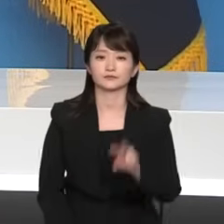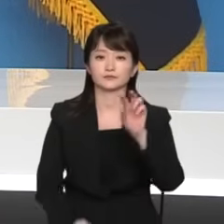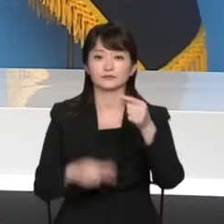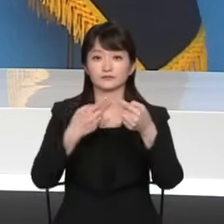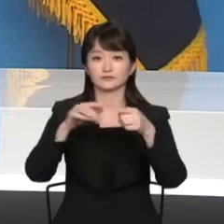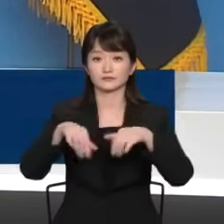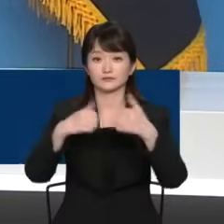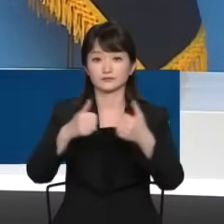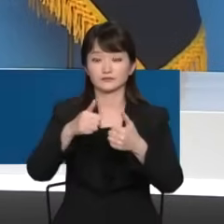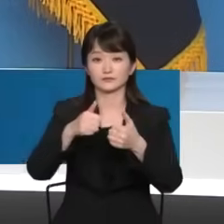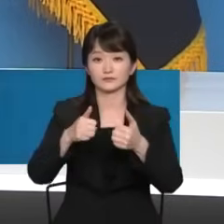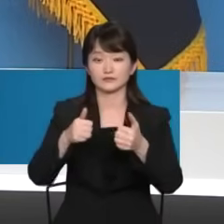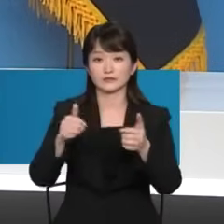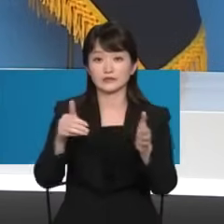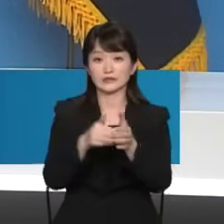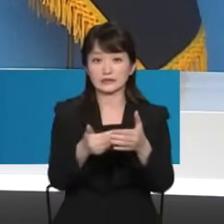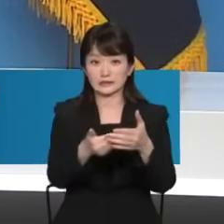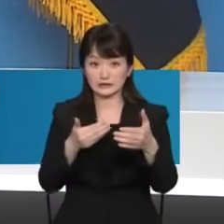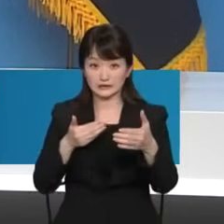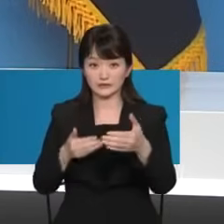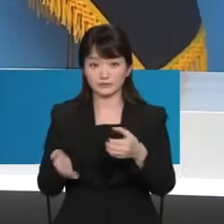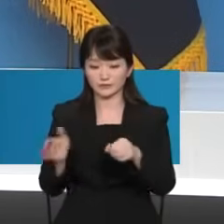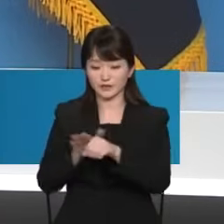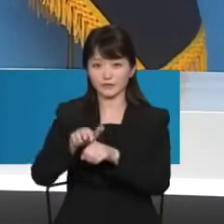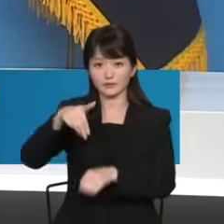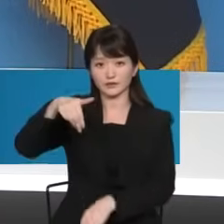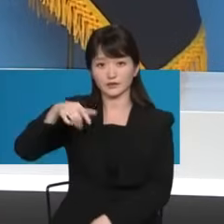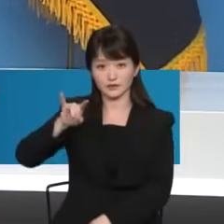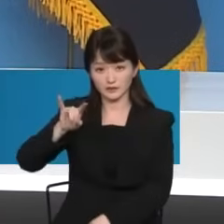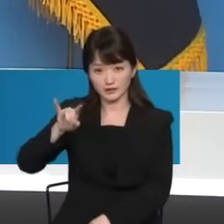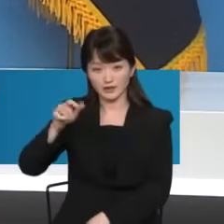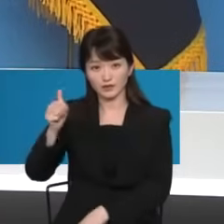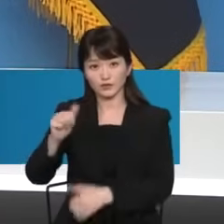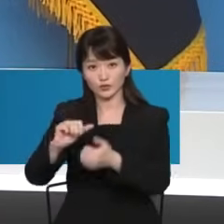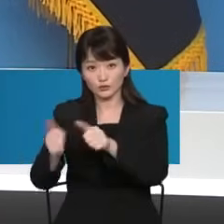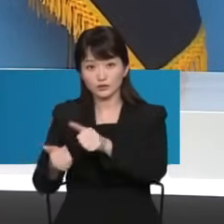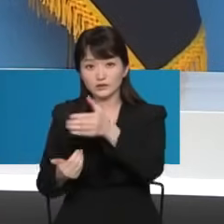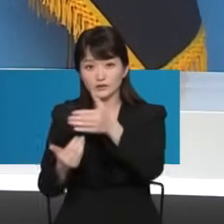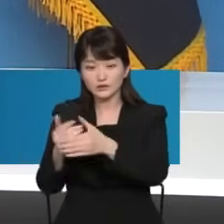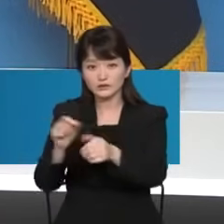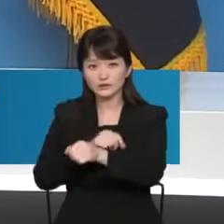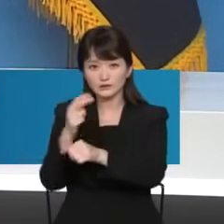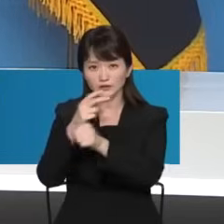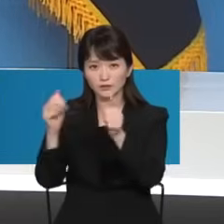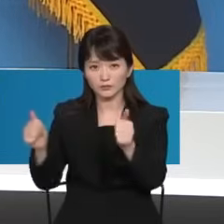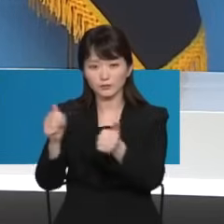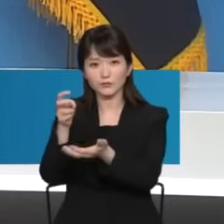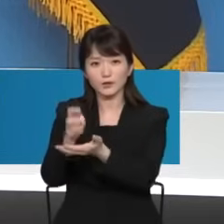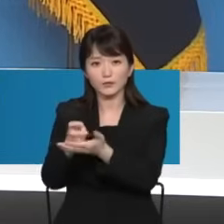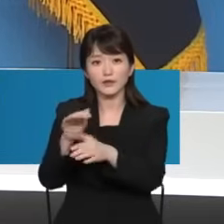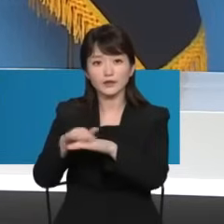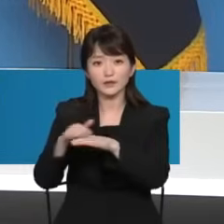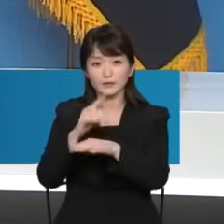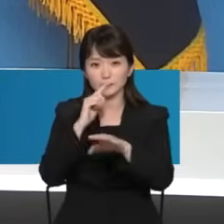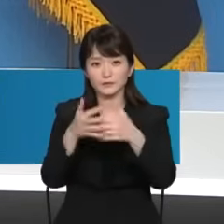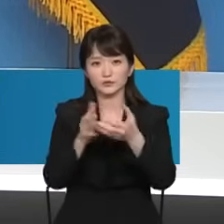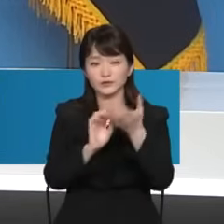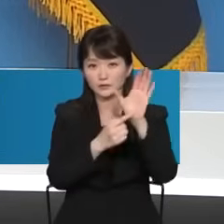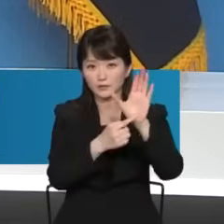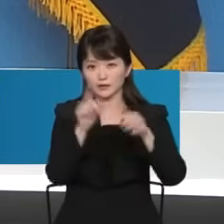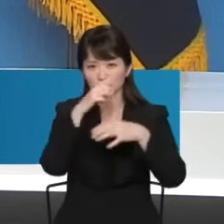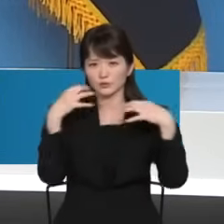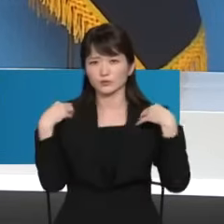21대 국회가 끝나기 전에 해병대 최상병 숭직 사건 특검법을 처리하겠다고 한 더불어민주당이 정부와 여당을